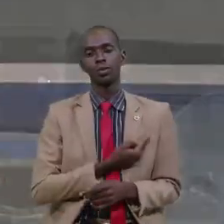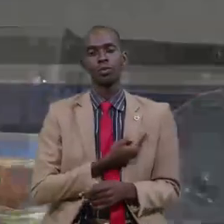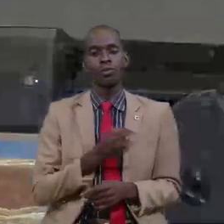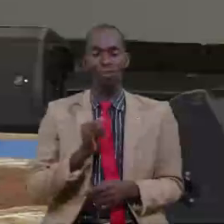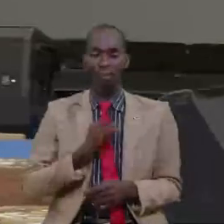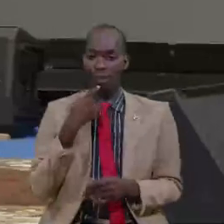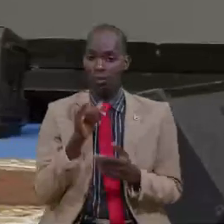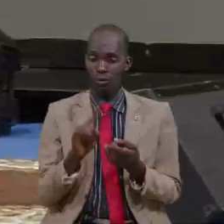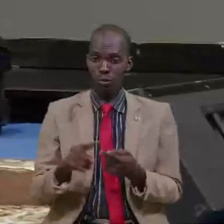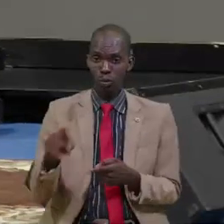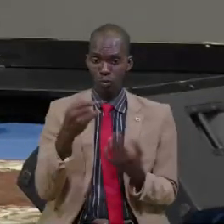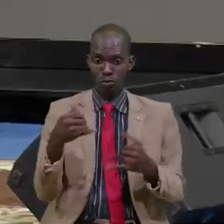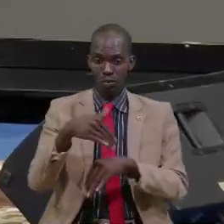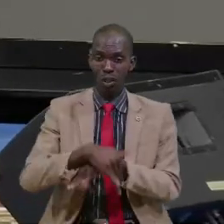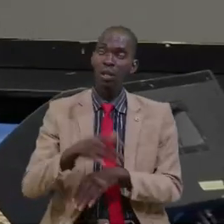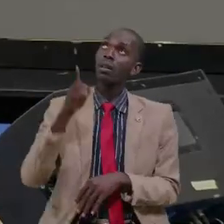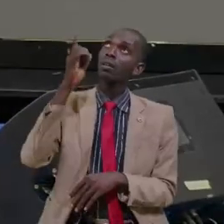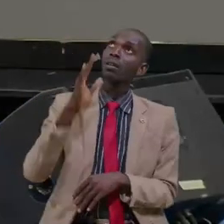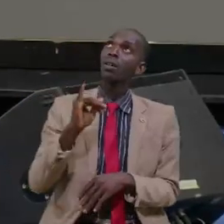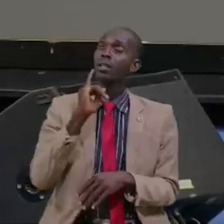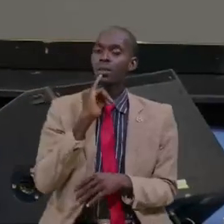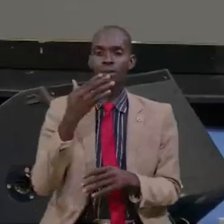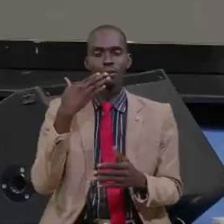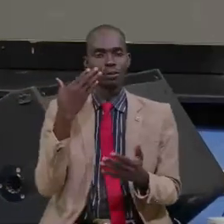dis ce soir, Dieu est bon.